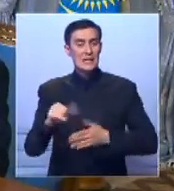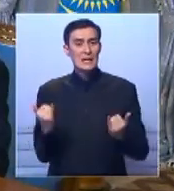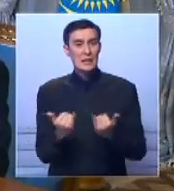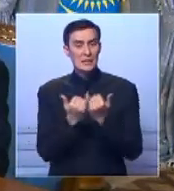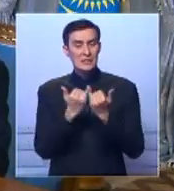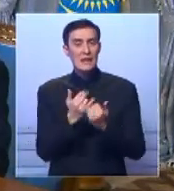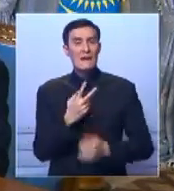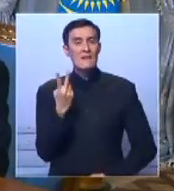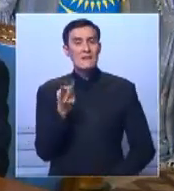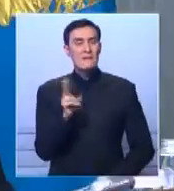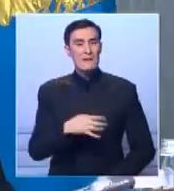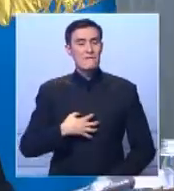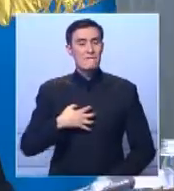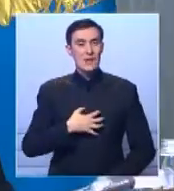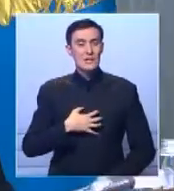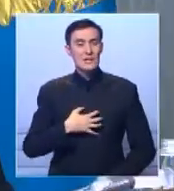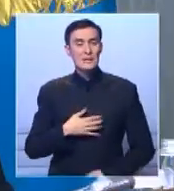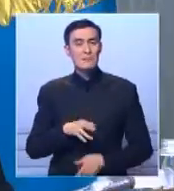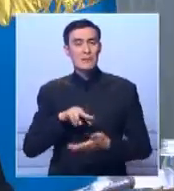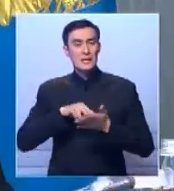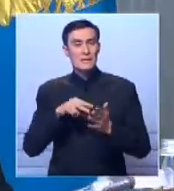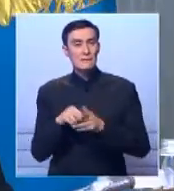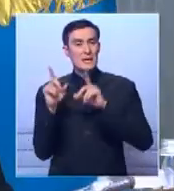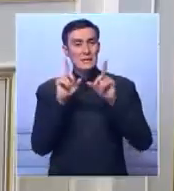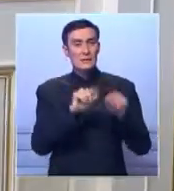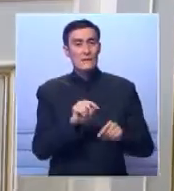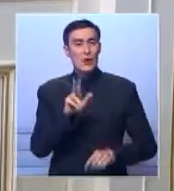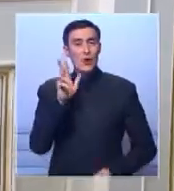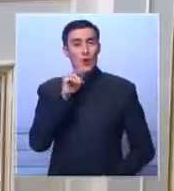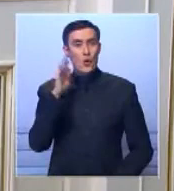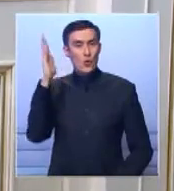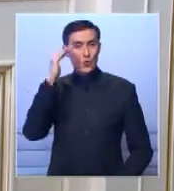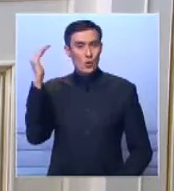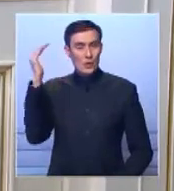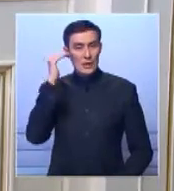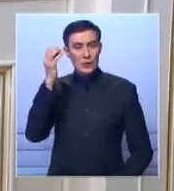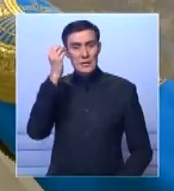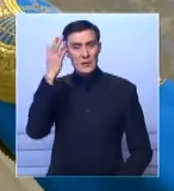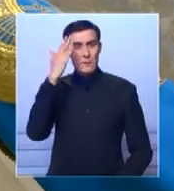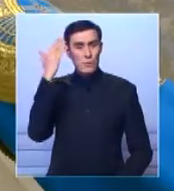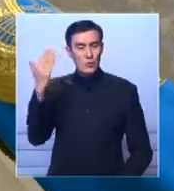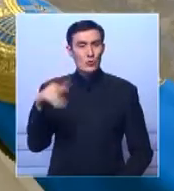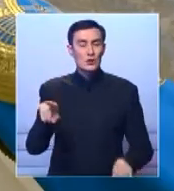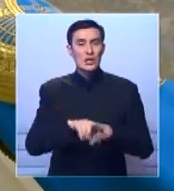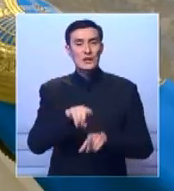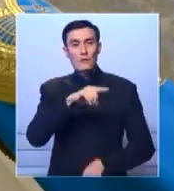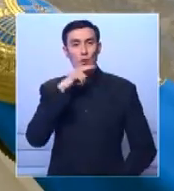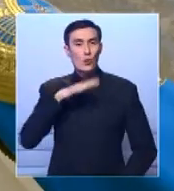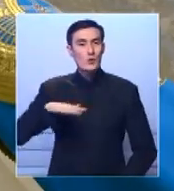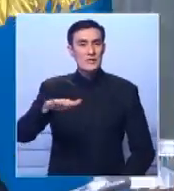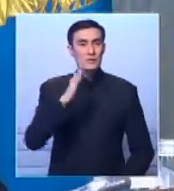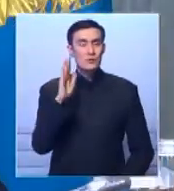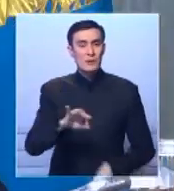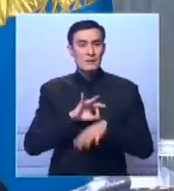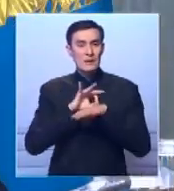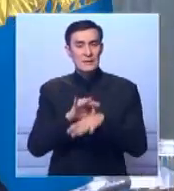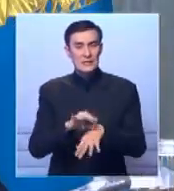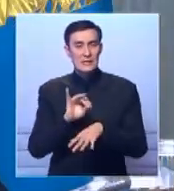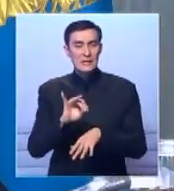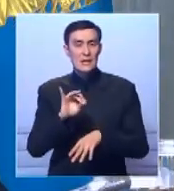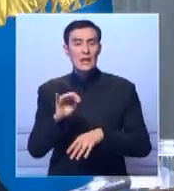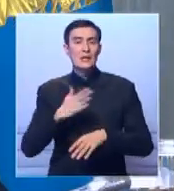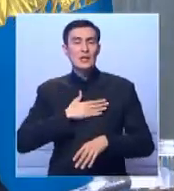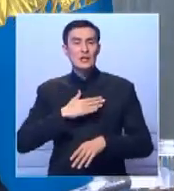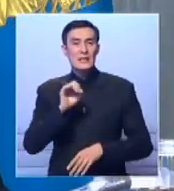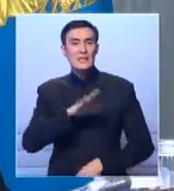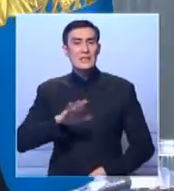году две важные поездки запланированы в Корею и Японию. Также в Россию пройдет Евразийский экономический совет. Мы являемся членами